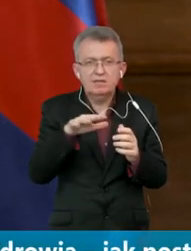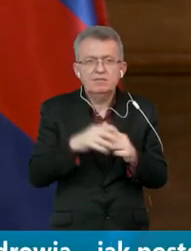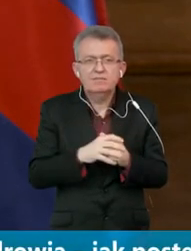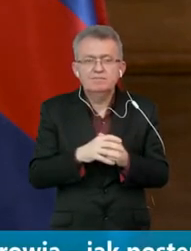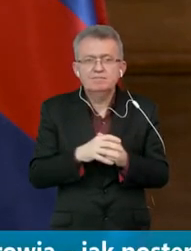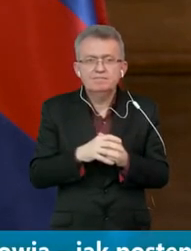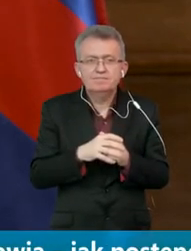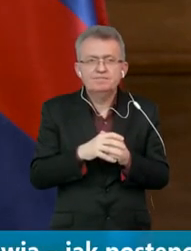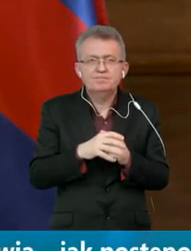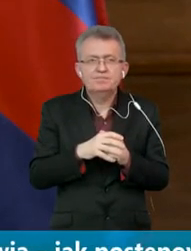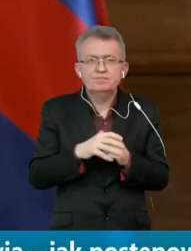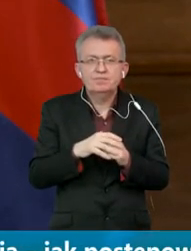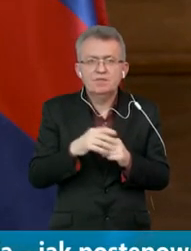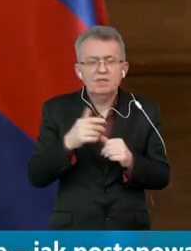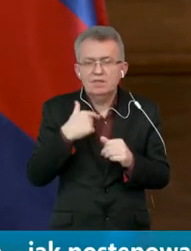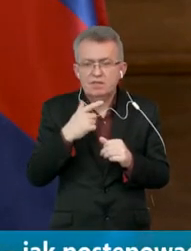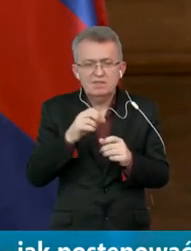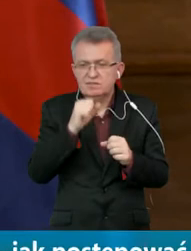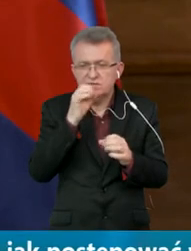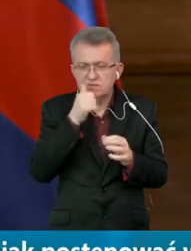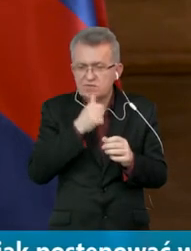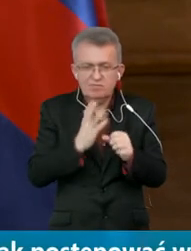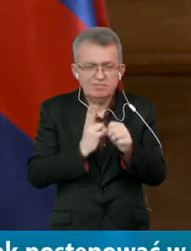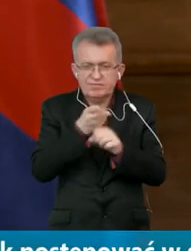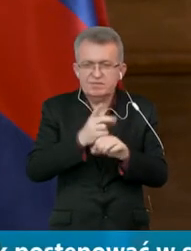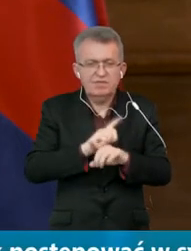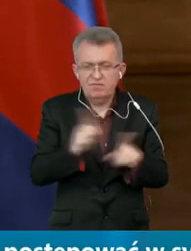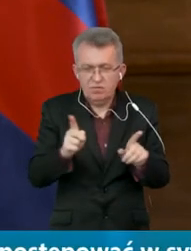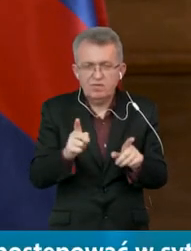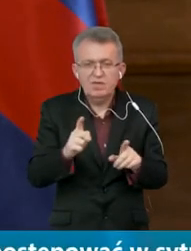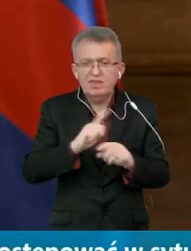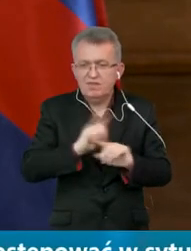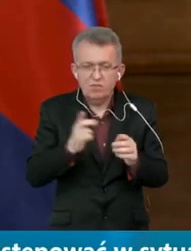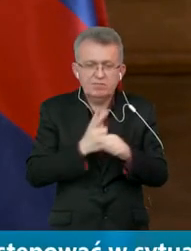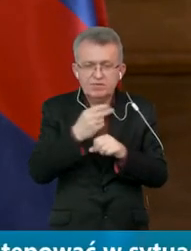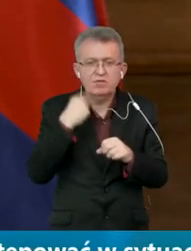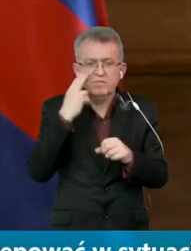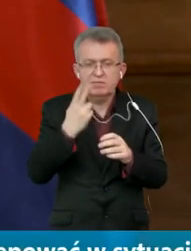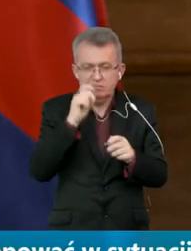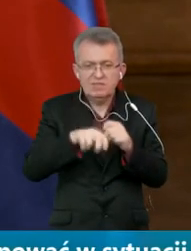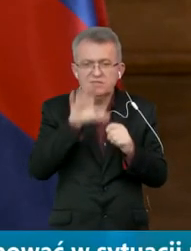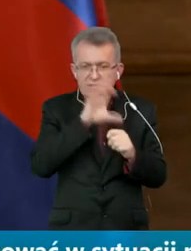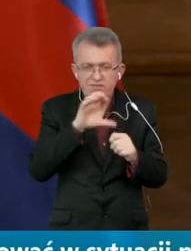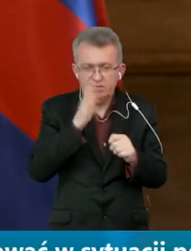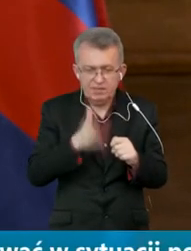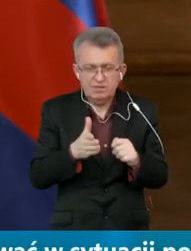nieruchomości? Panie Jakubie, nie popieram niszczenia zieleni, nie popieram parkowania w miejscach niedozwolonych. Przyjrzę się tej sprawie.